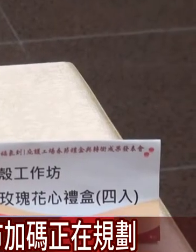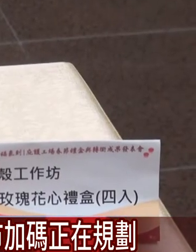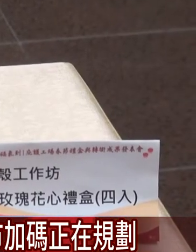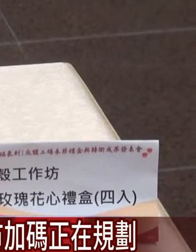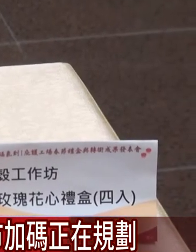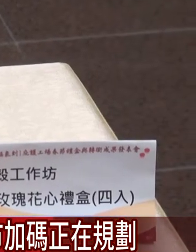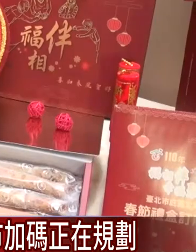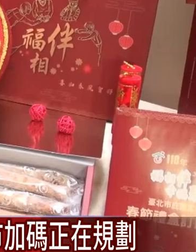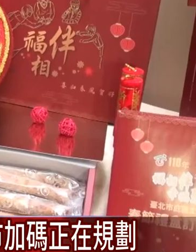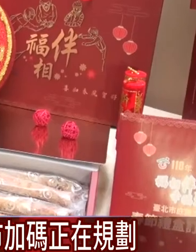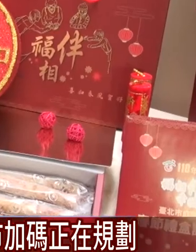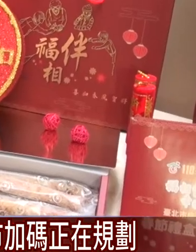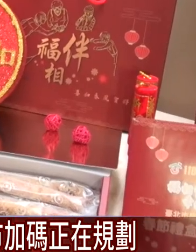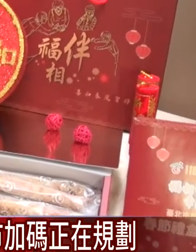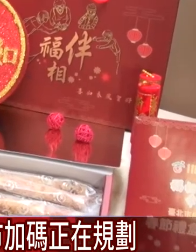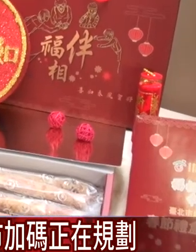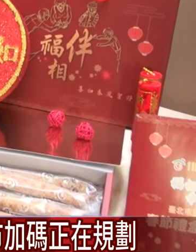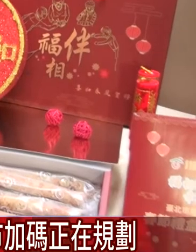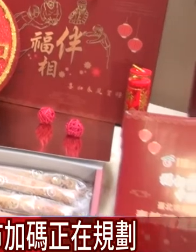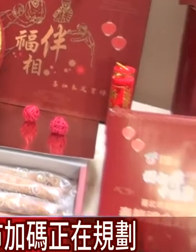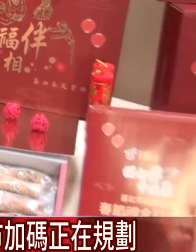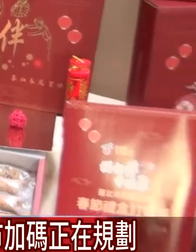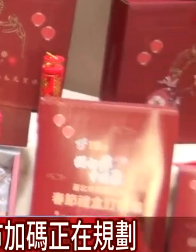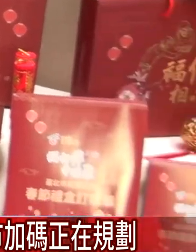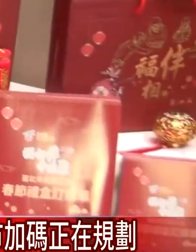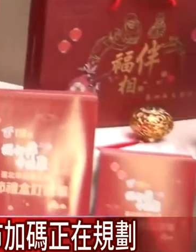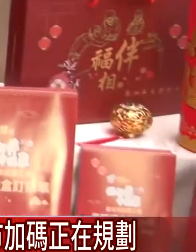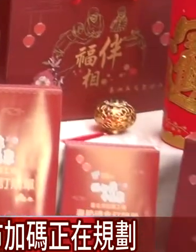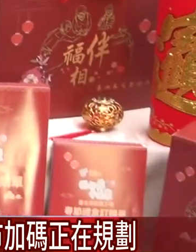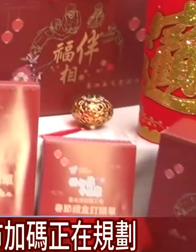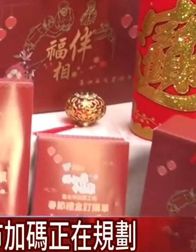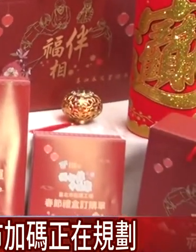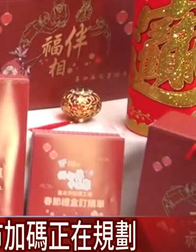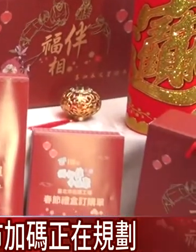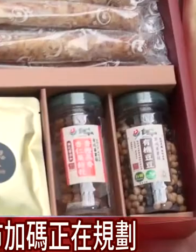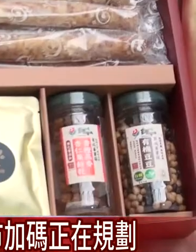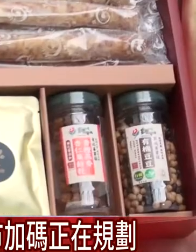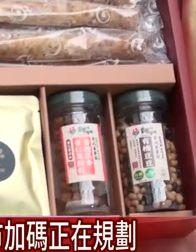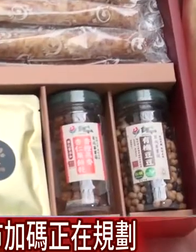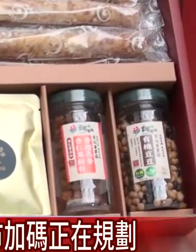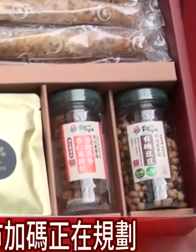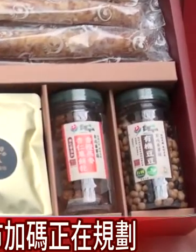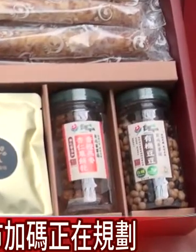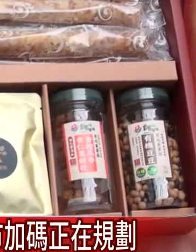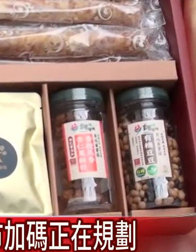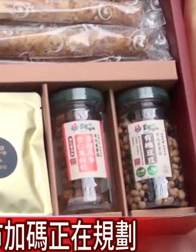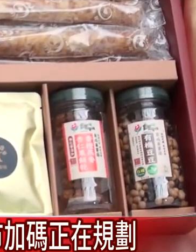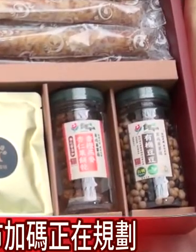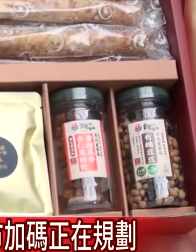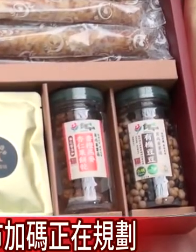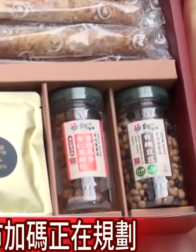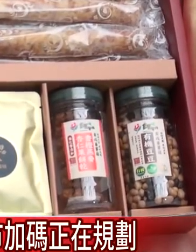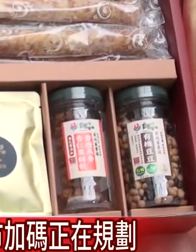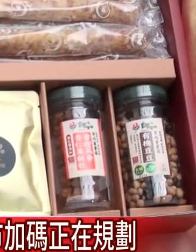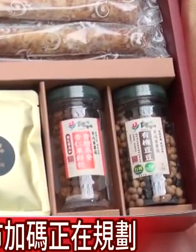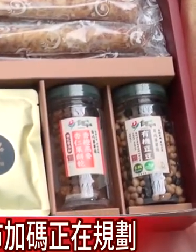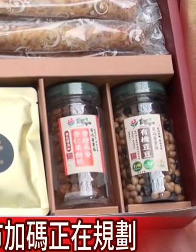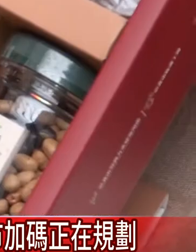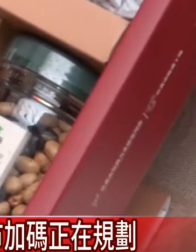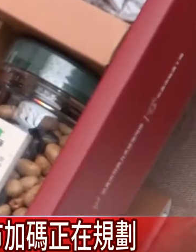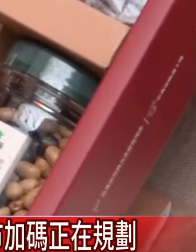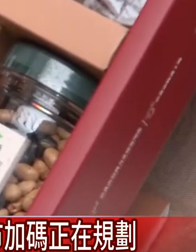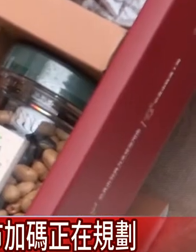但是事实上，我们去年的我们65岁的长者有更精确讲法是38%的，他真的是就用那